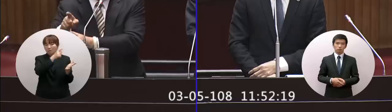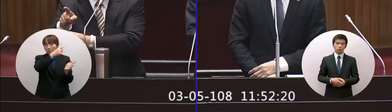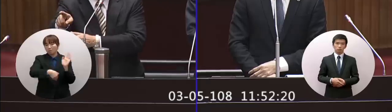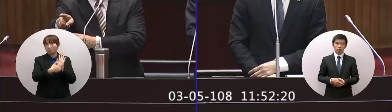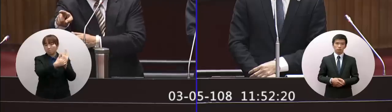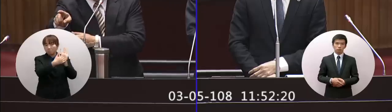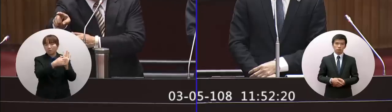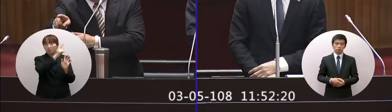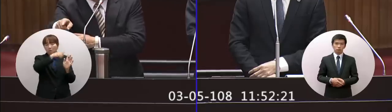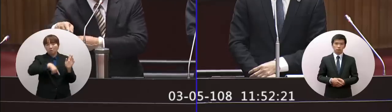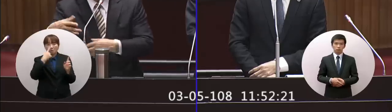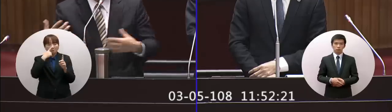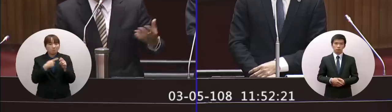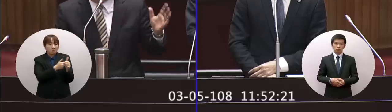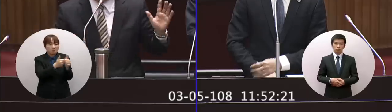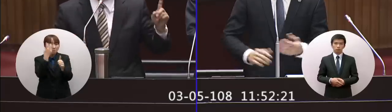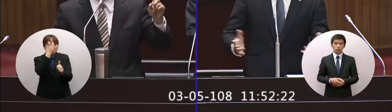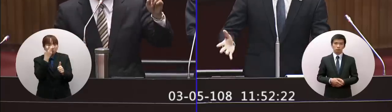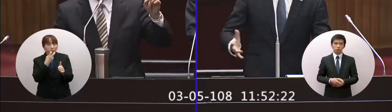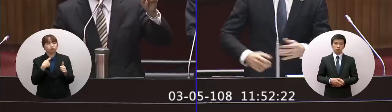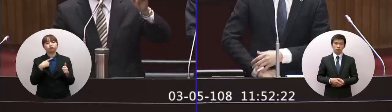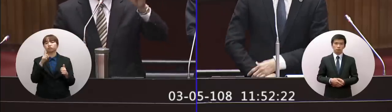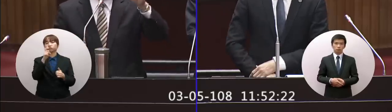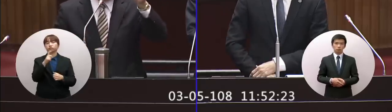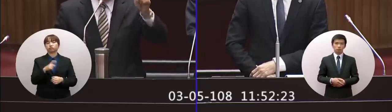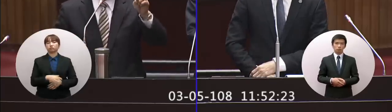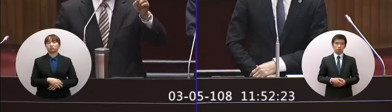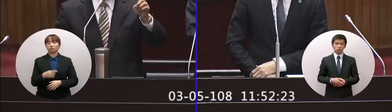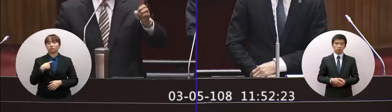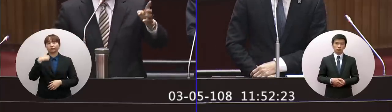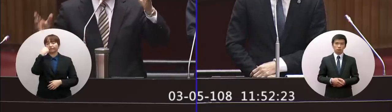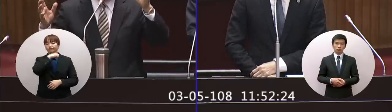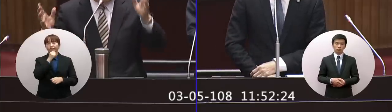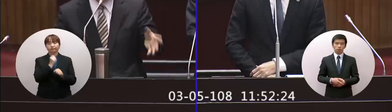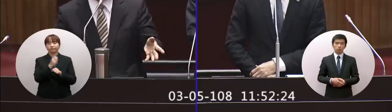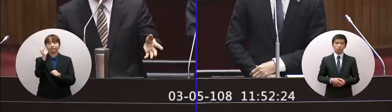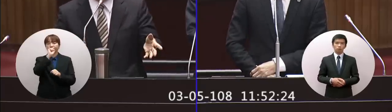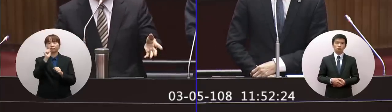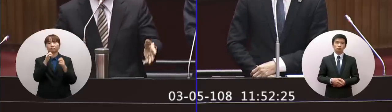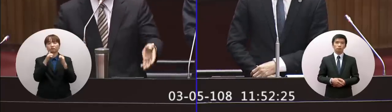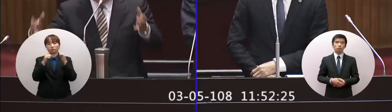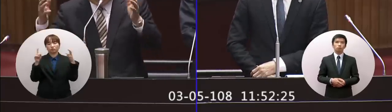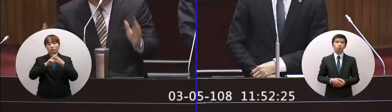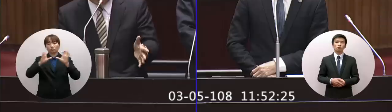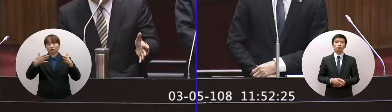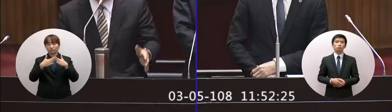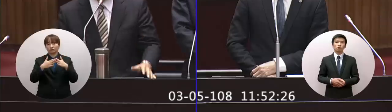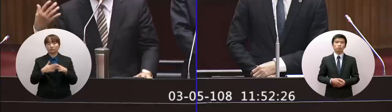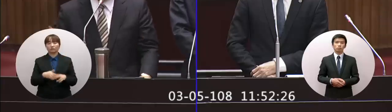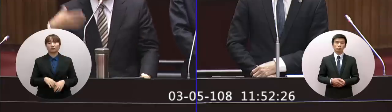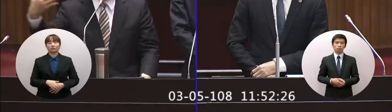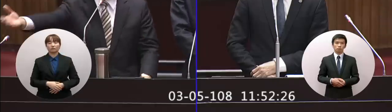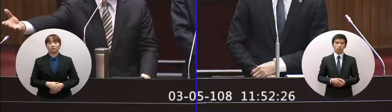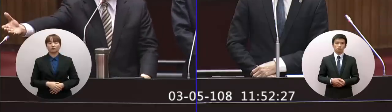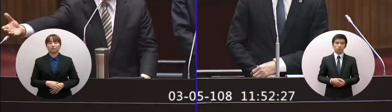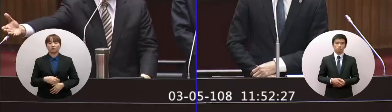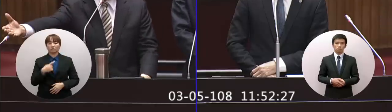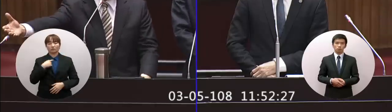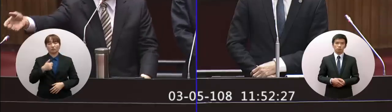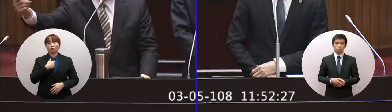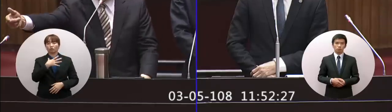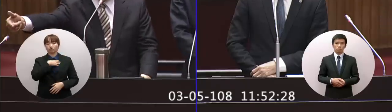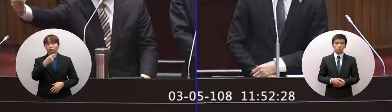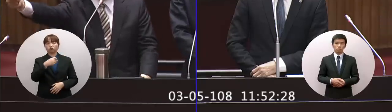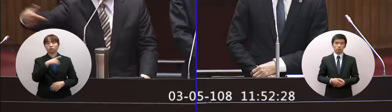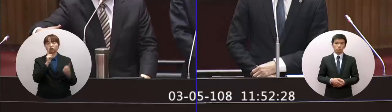也是你来，我拢派人甲你对咧。咱较无法度，咱较无法度安尼，因为咱是民主开放。实在讲，我嘛唔惊